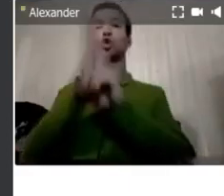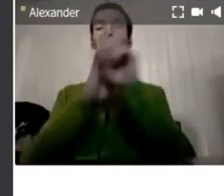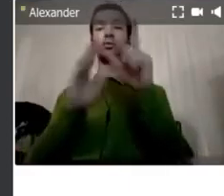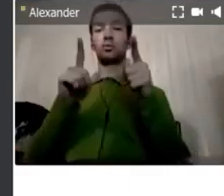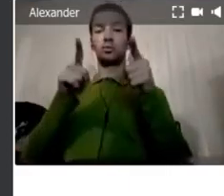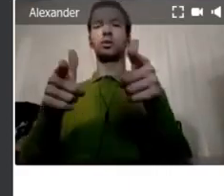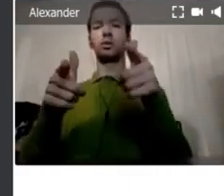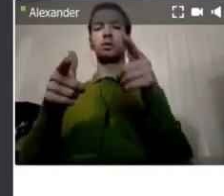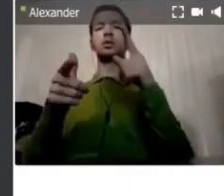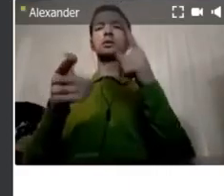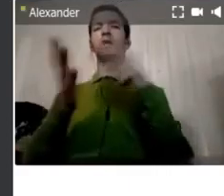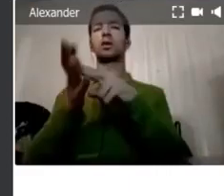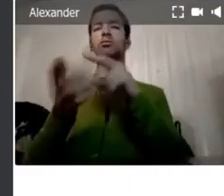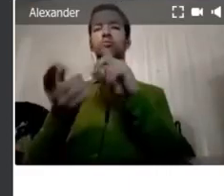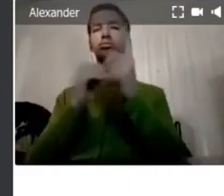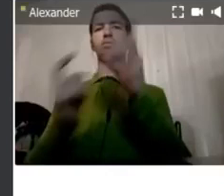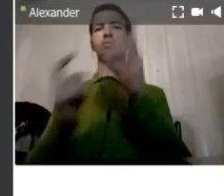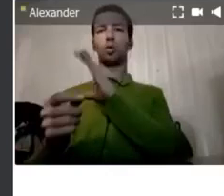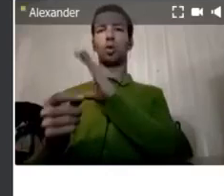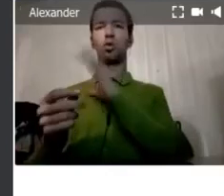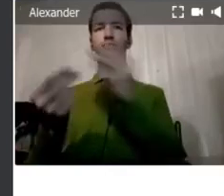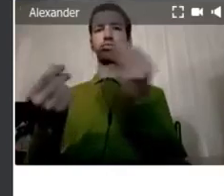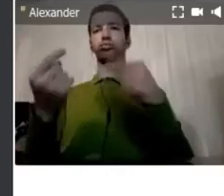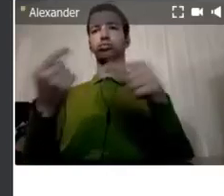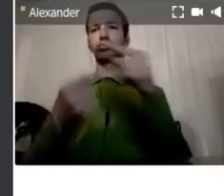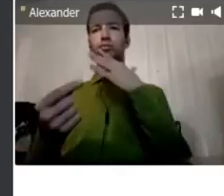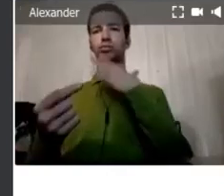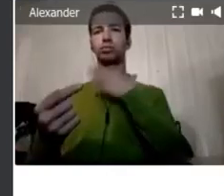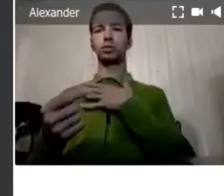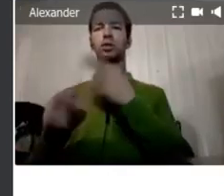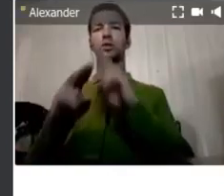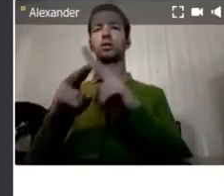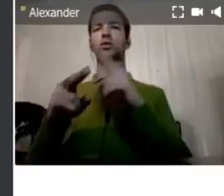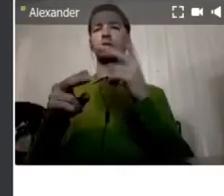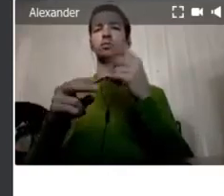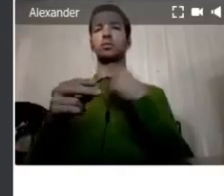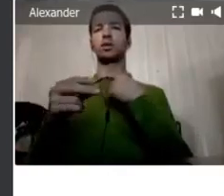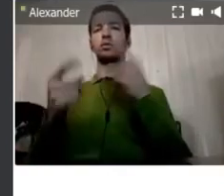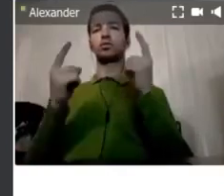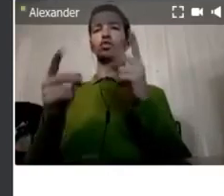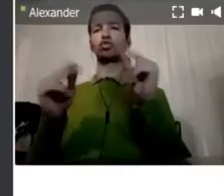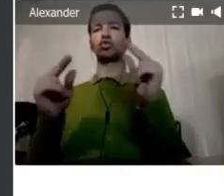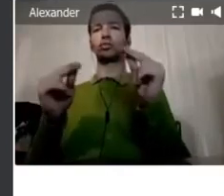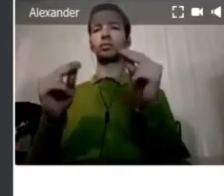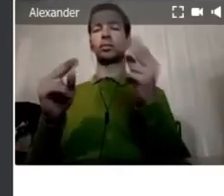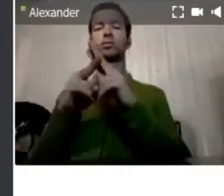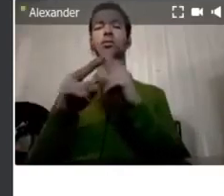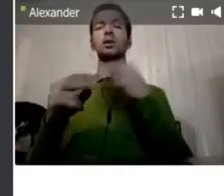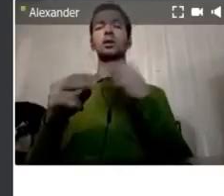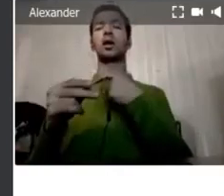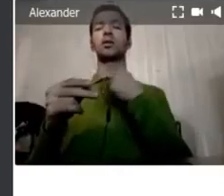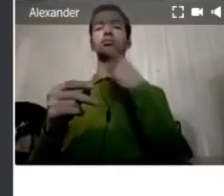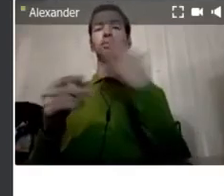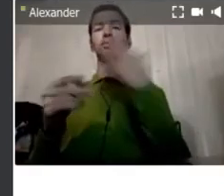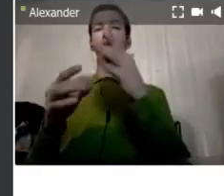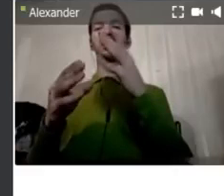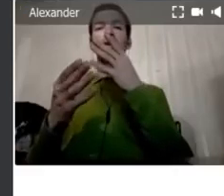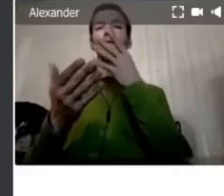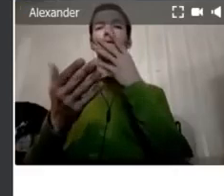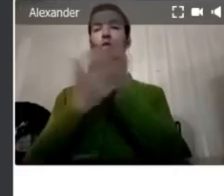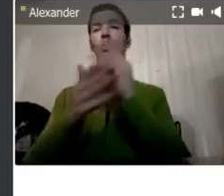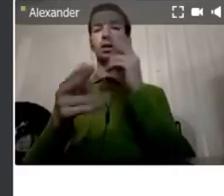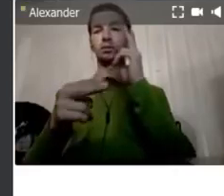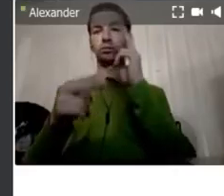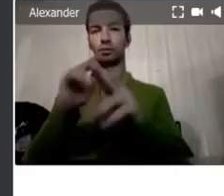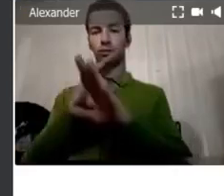его десяточками, пятерочками и просто хорошими словами. Мой дорогой друг, мой партнер, человека, которого я очень